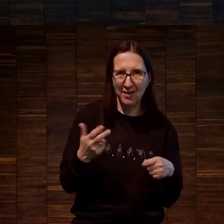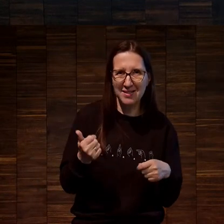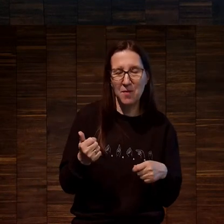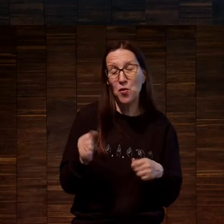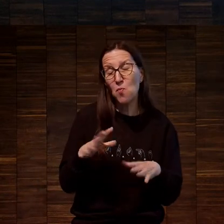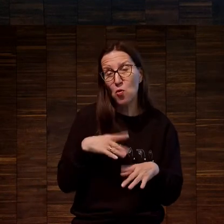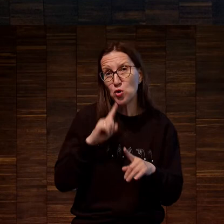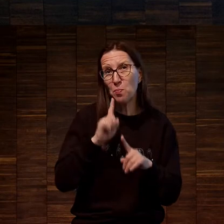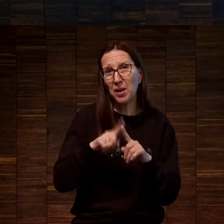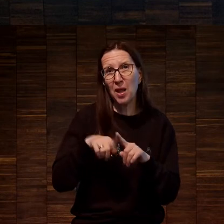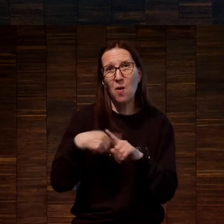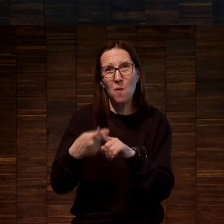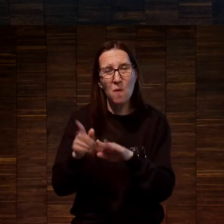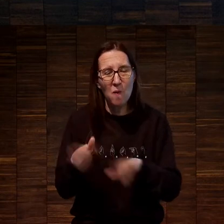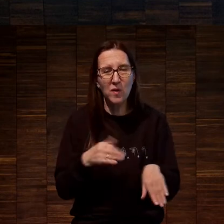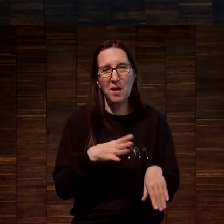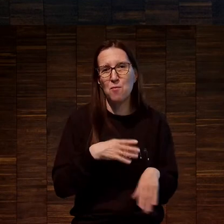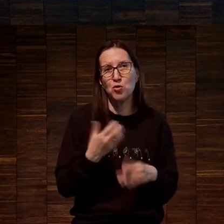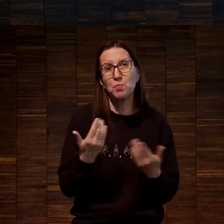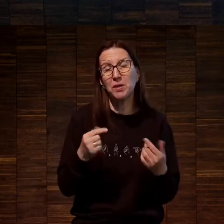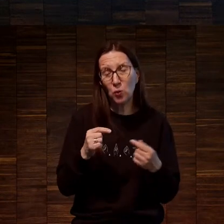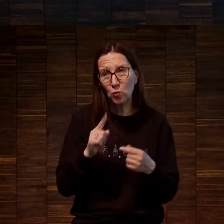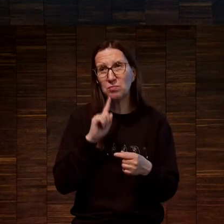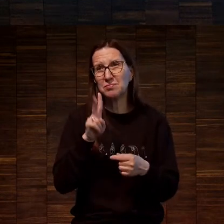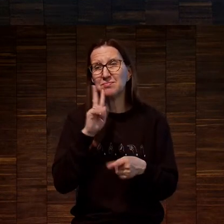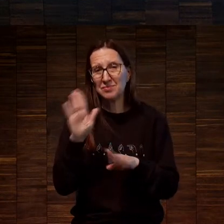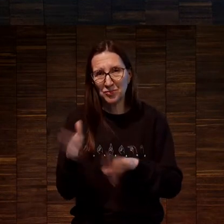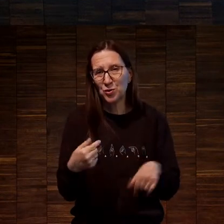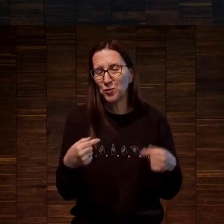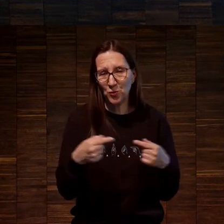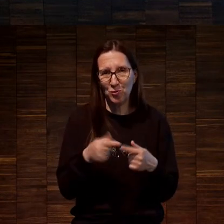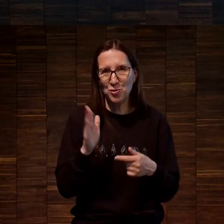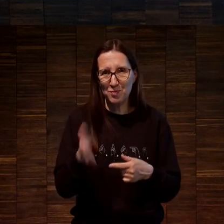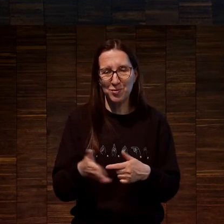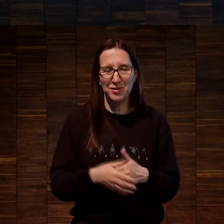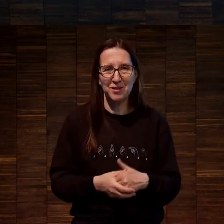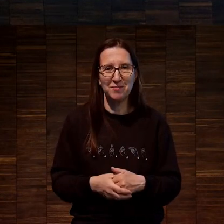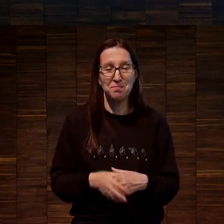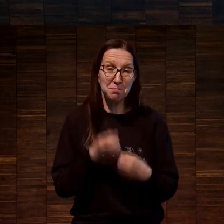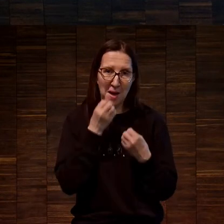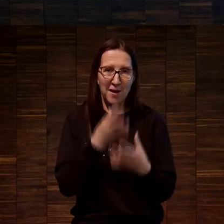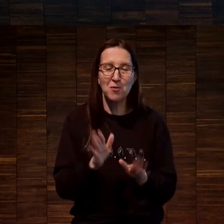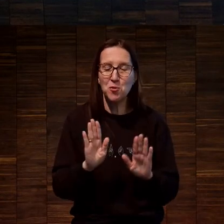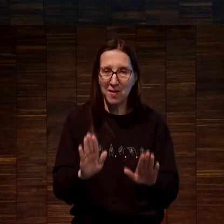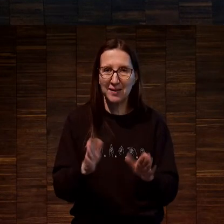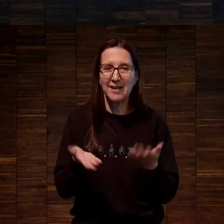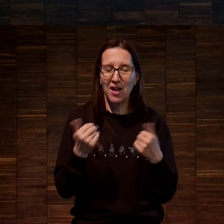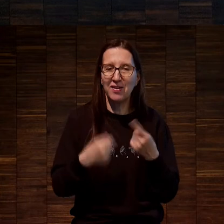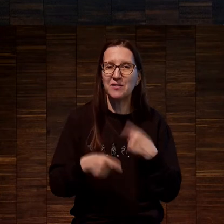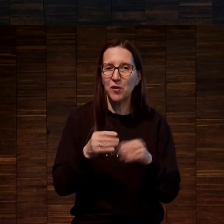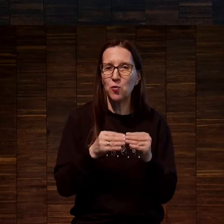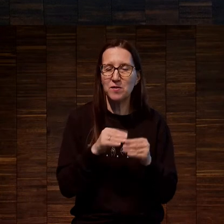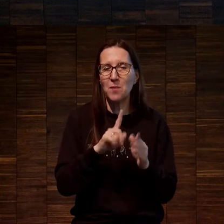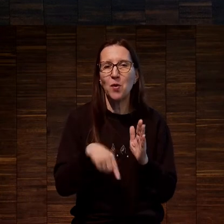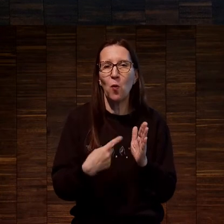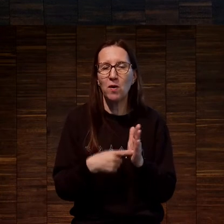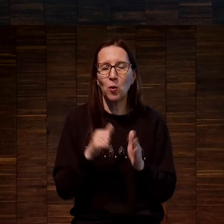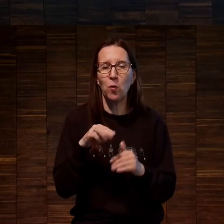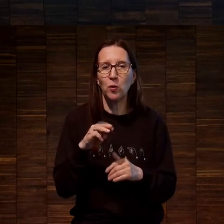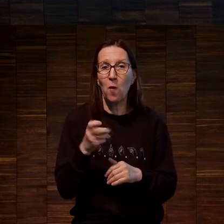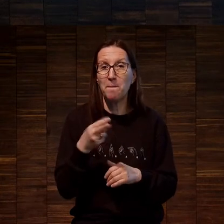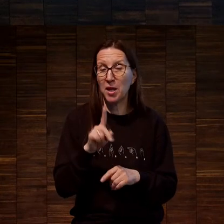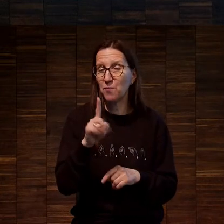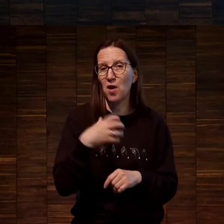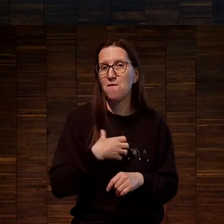Может быть, не через год, но может быть, через какое-то время. Не знаю. Хорошо. Так, ладно, давайте вернемся в город утопий. Ну, кстати,